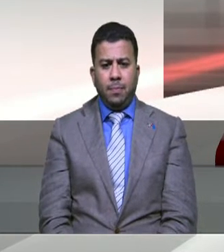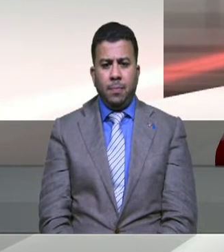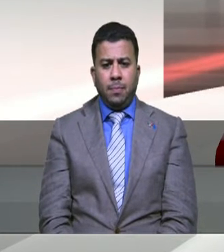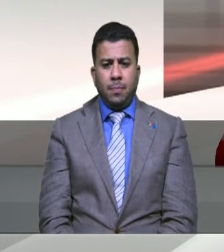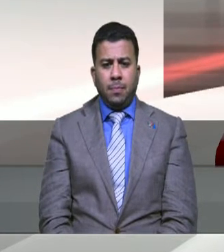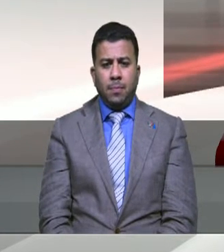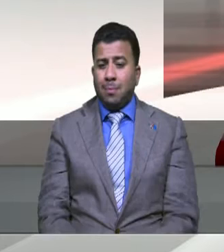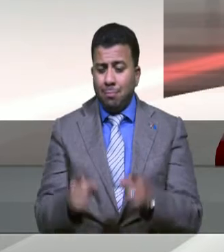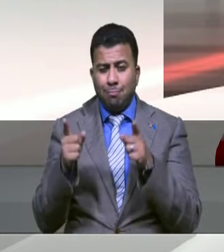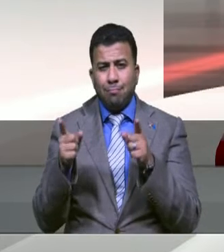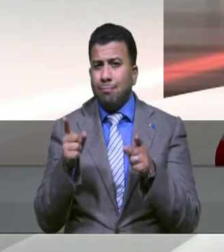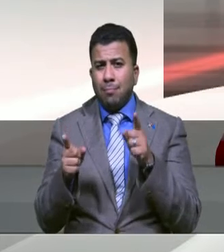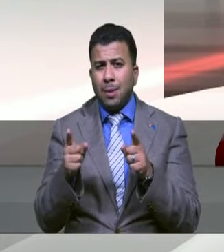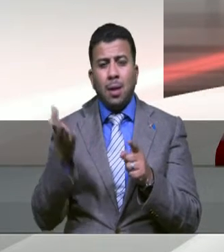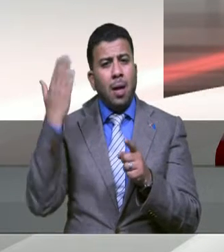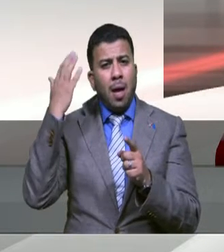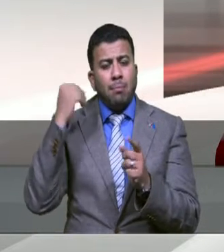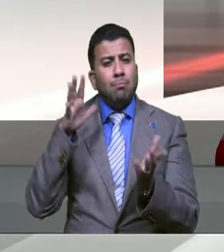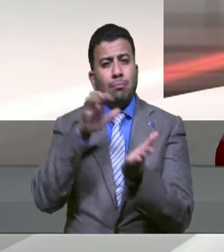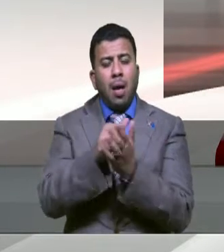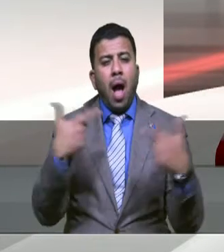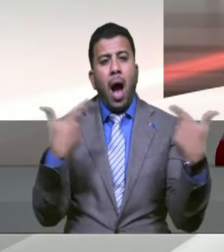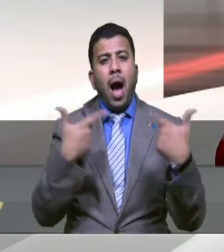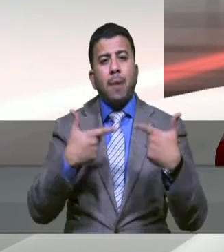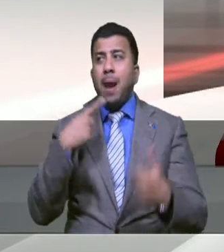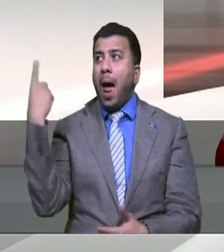طبعا في هذه الفترة كانت الحرب العالمية،